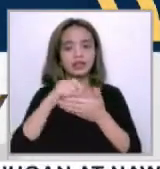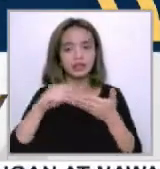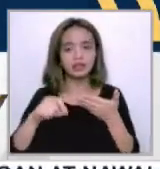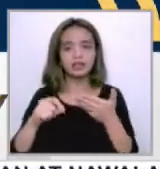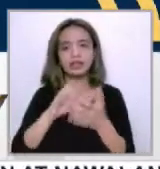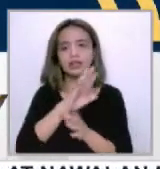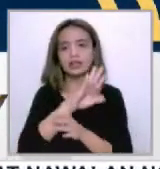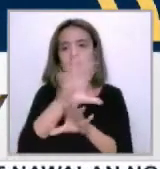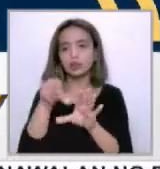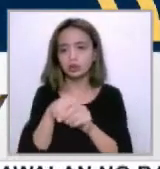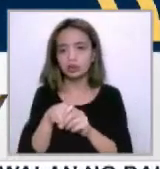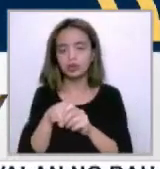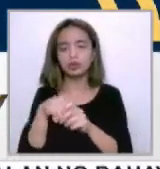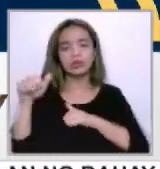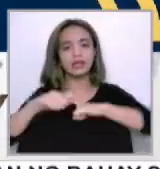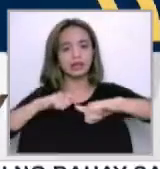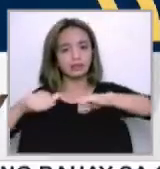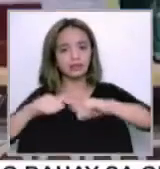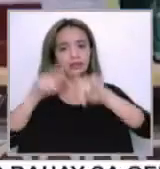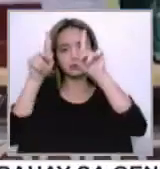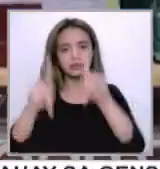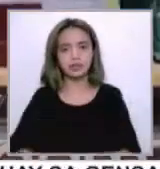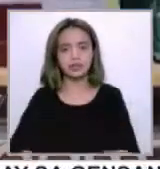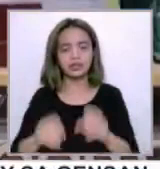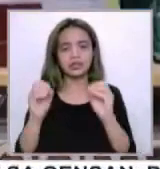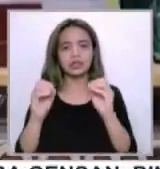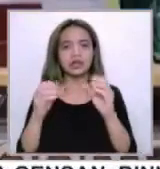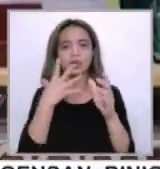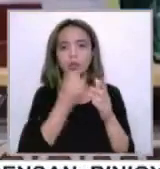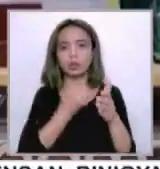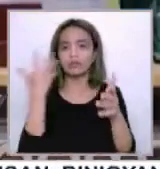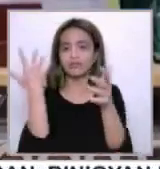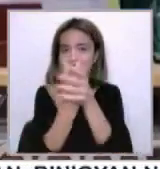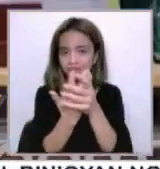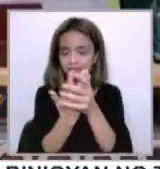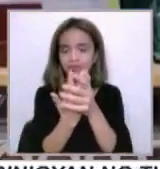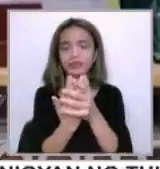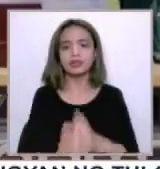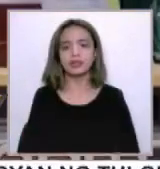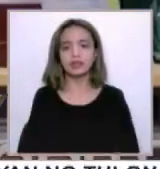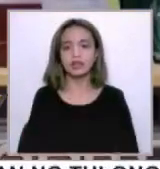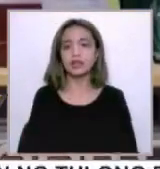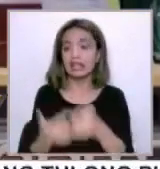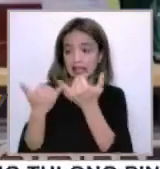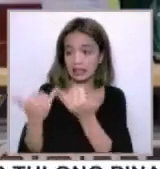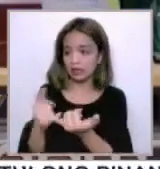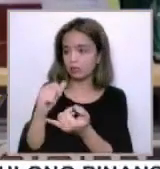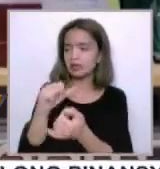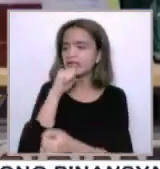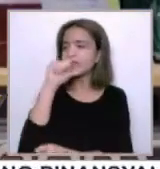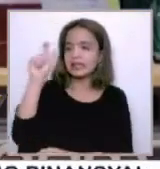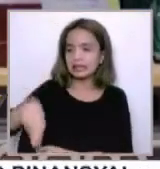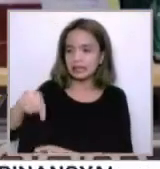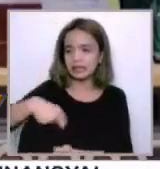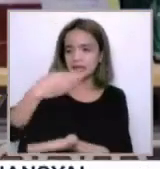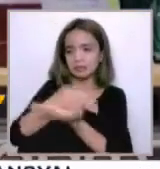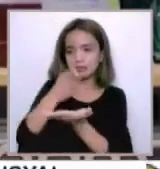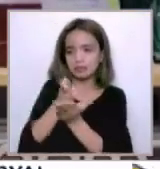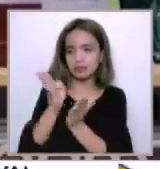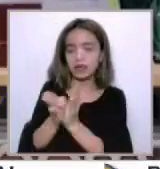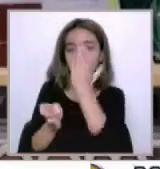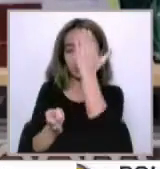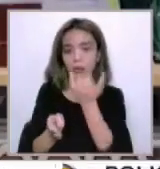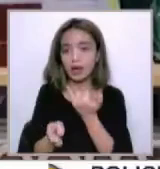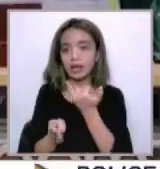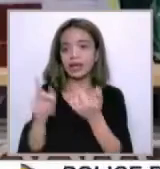sa nasabing aktibidad ang mga persons deprived of liberty. Wala namang masyadong budget tayong kakailanganin dahil kasi magiging whole of government